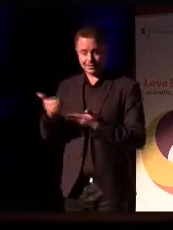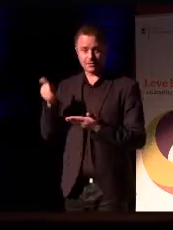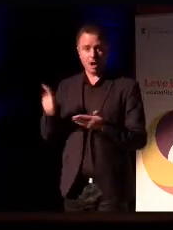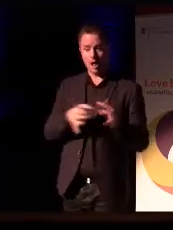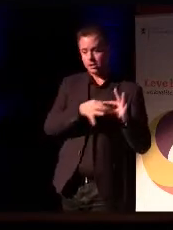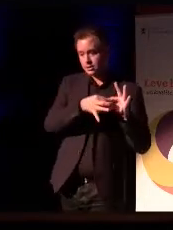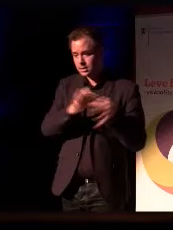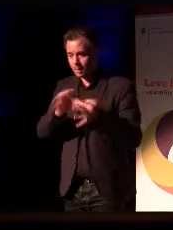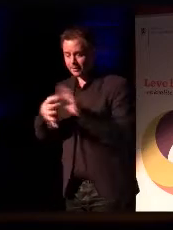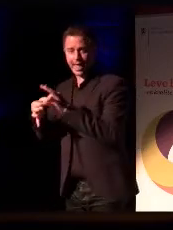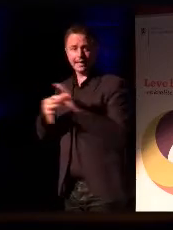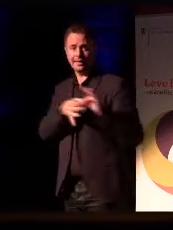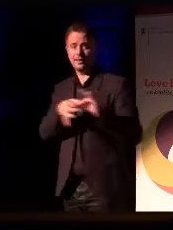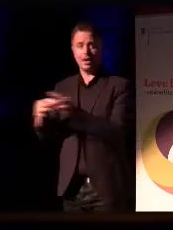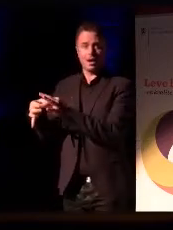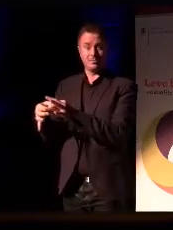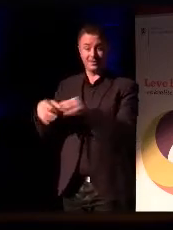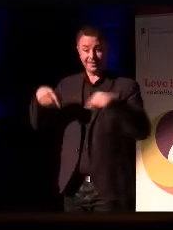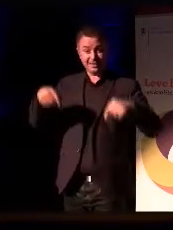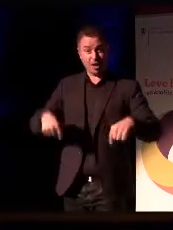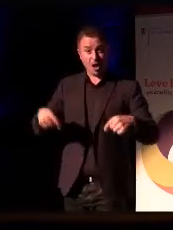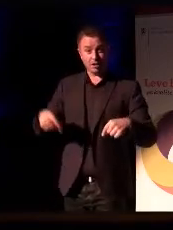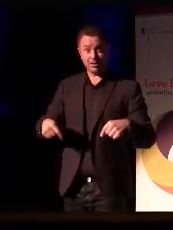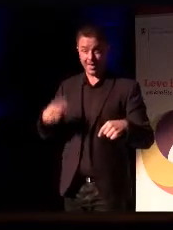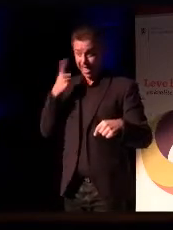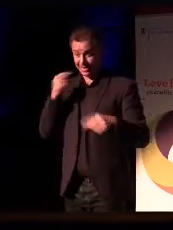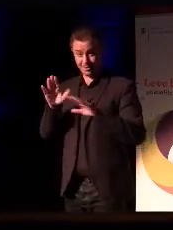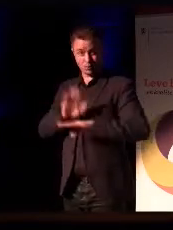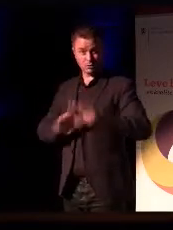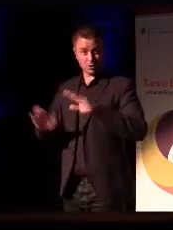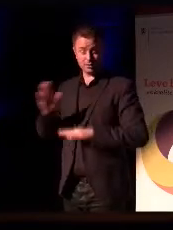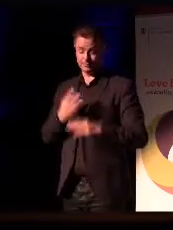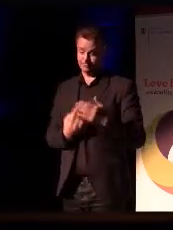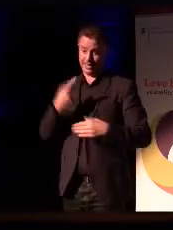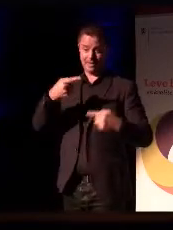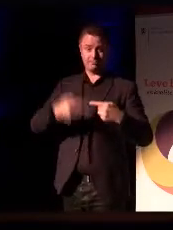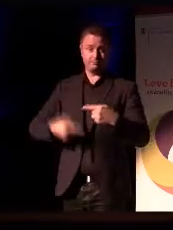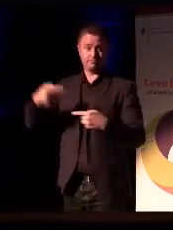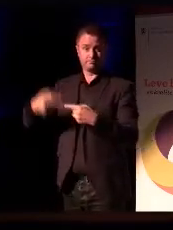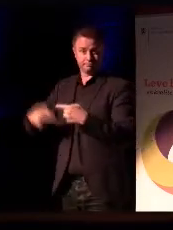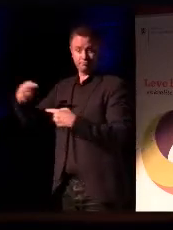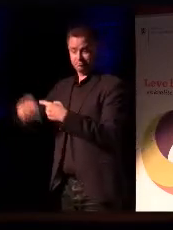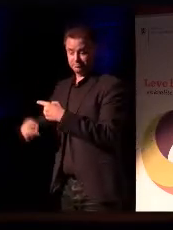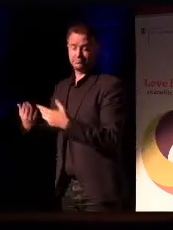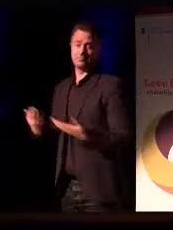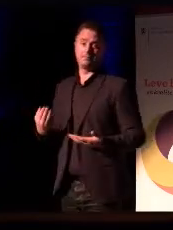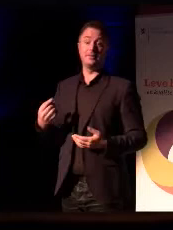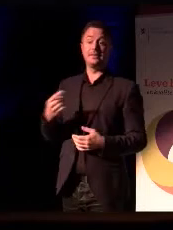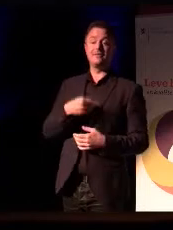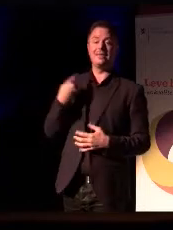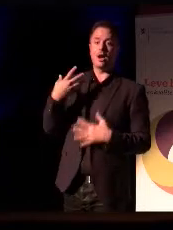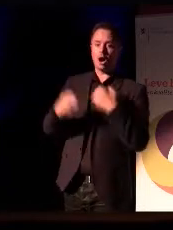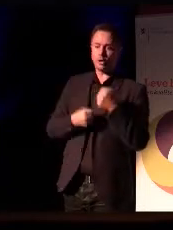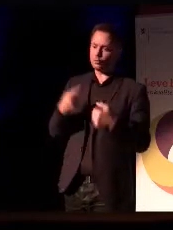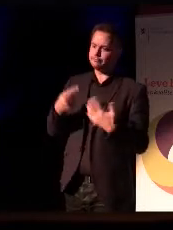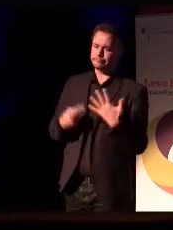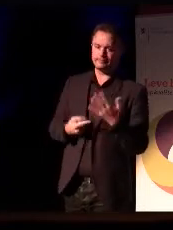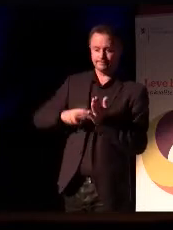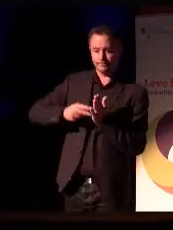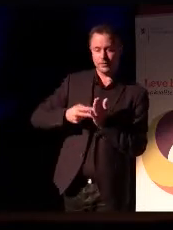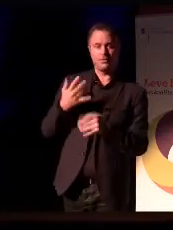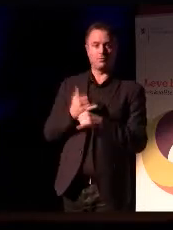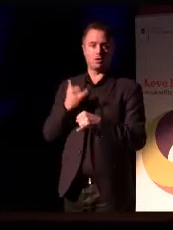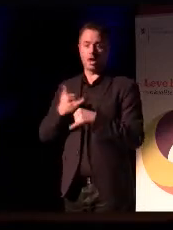disse tingene i dagens eldreomsorg. Og vi har tatt mange grep som vil gi bedre tjenester til de eldre,